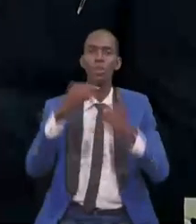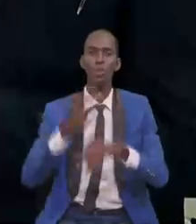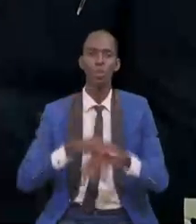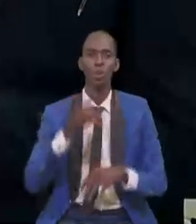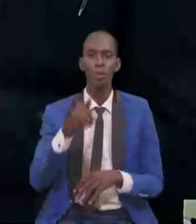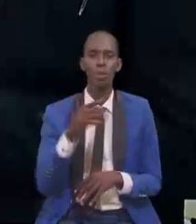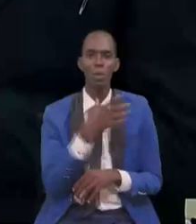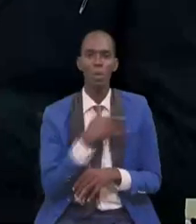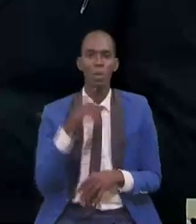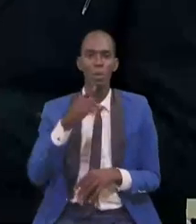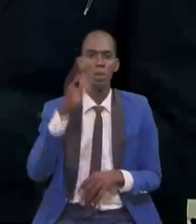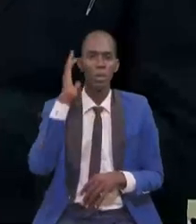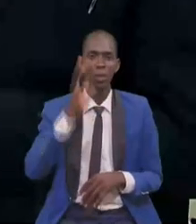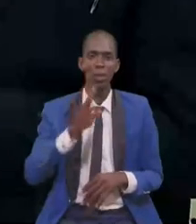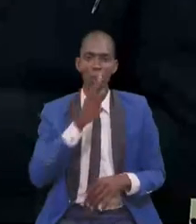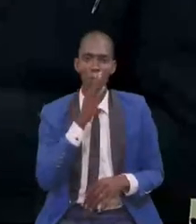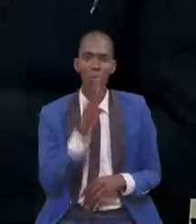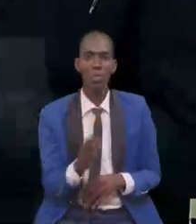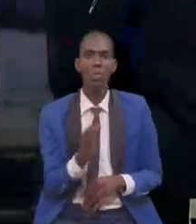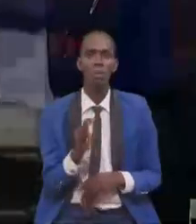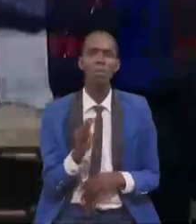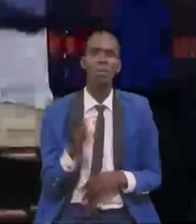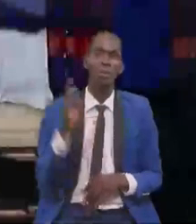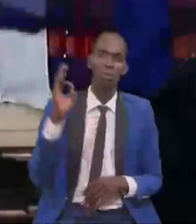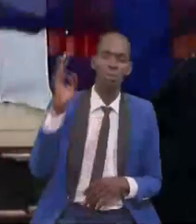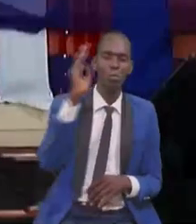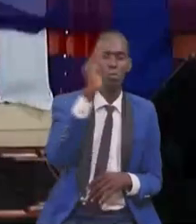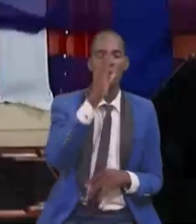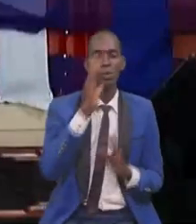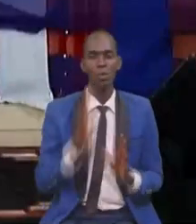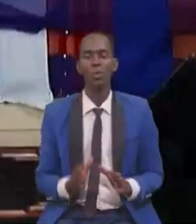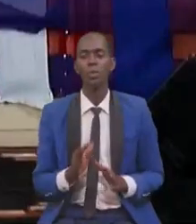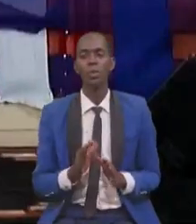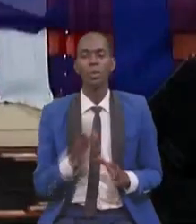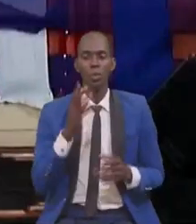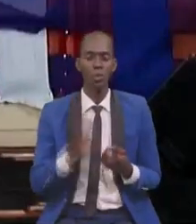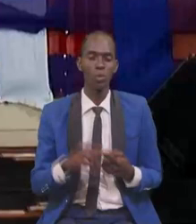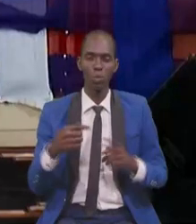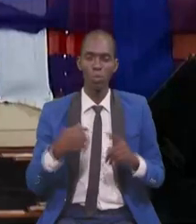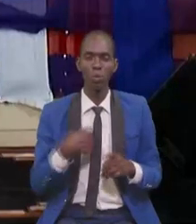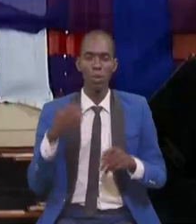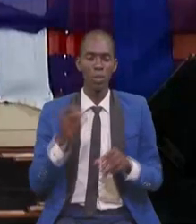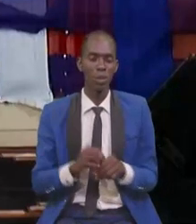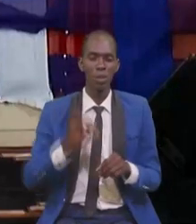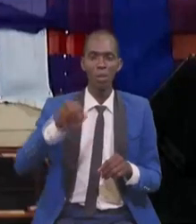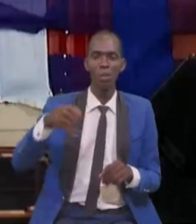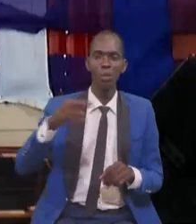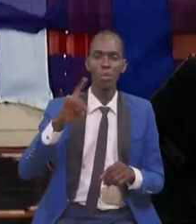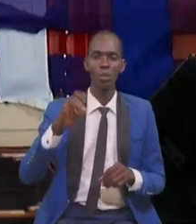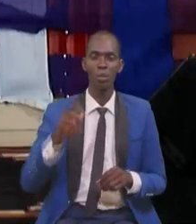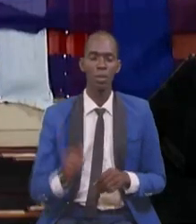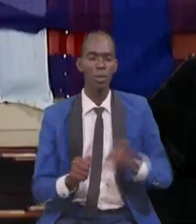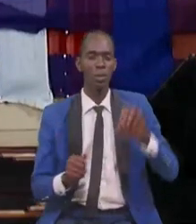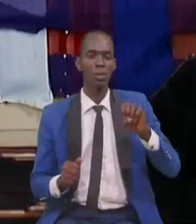sur vous. Et vous serez mes témoins à Jérusalem, dans la Judée, dans la Samarie, jusqu'aux extrémités de